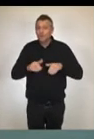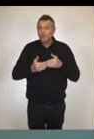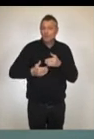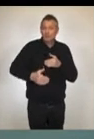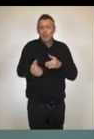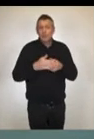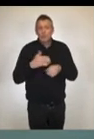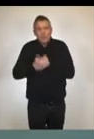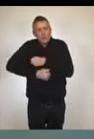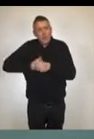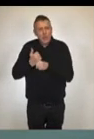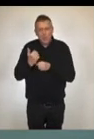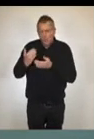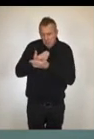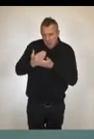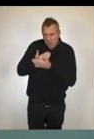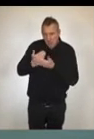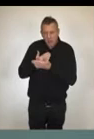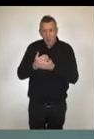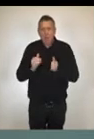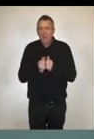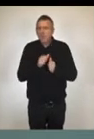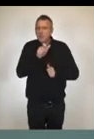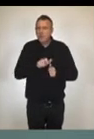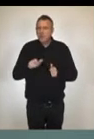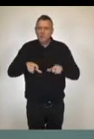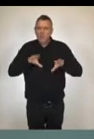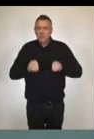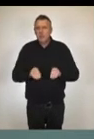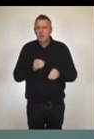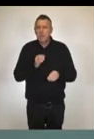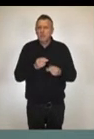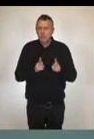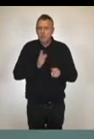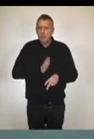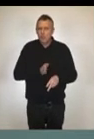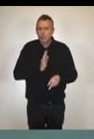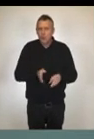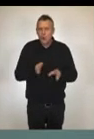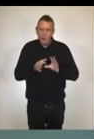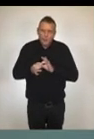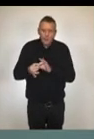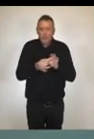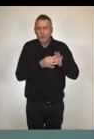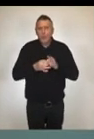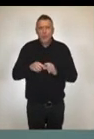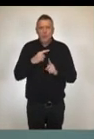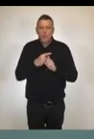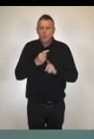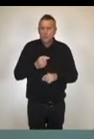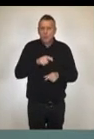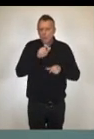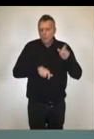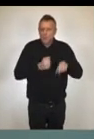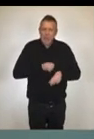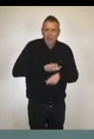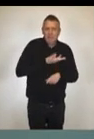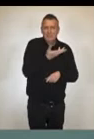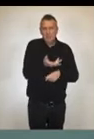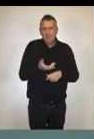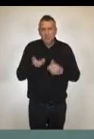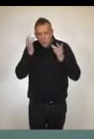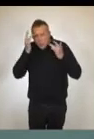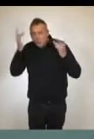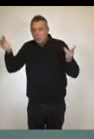un an, aussi bien avec les Bordelaises et les Bordelais qu'avec l'ensemble du tissu artistique et culturel qui agite et transforme la